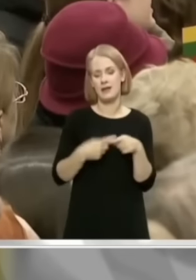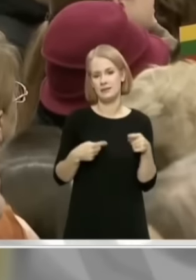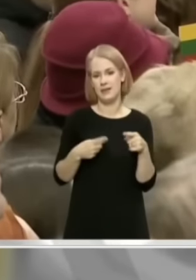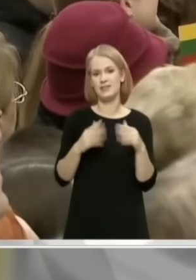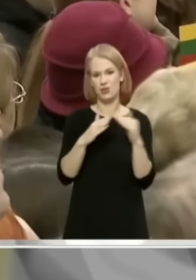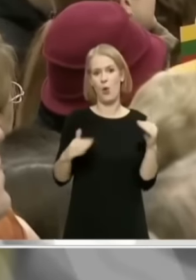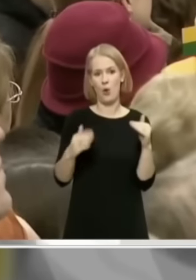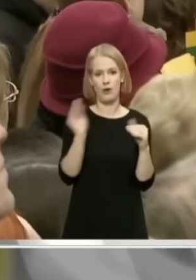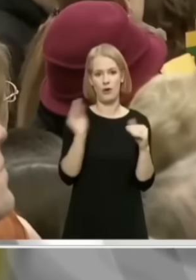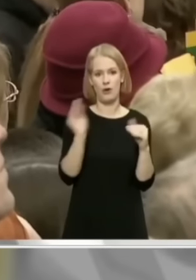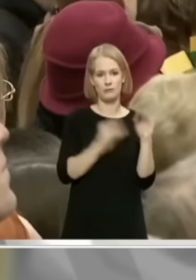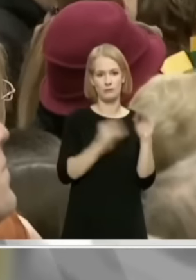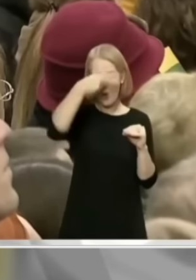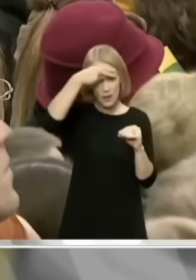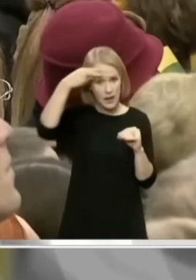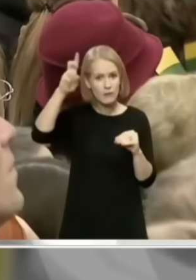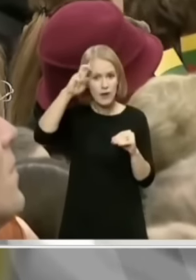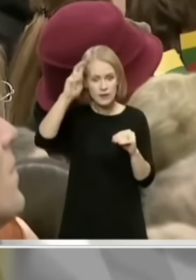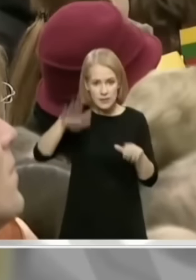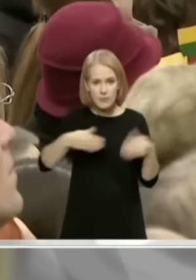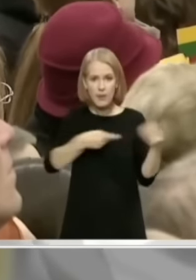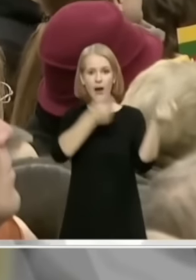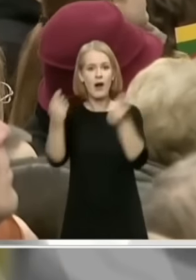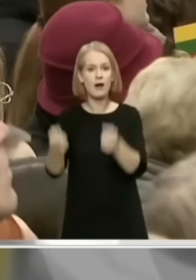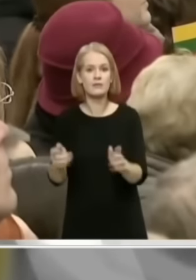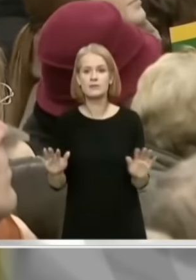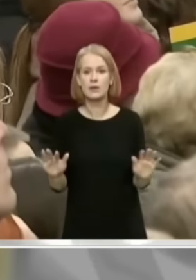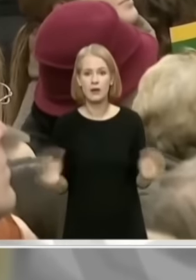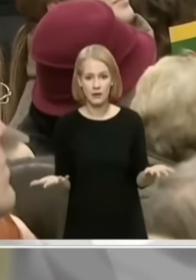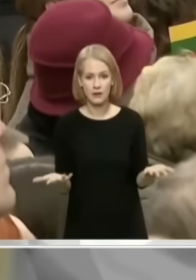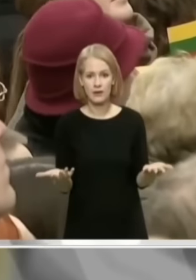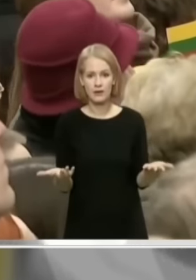O ką Lietuvai?